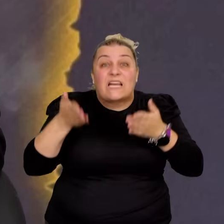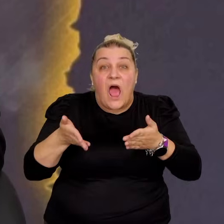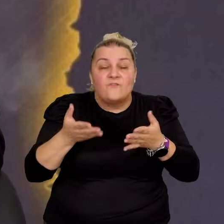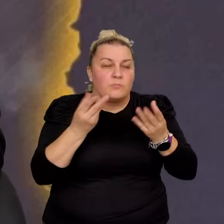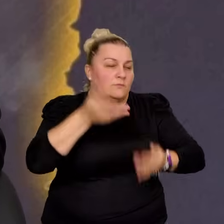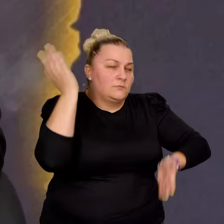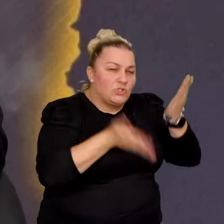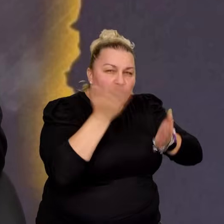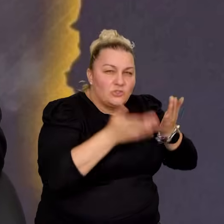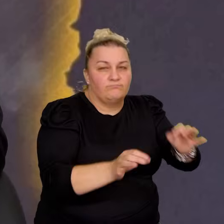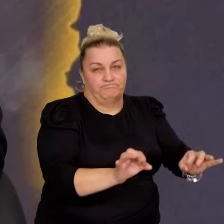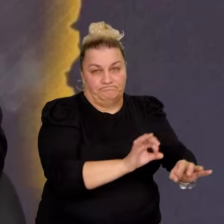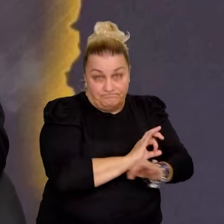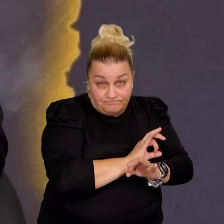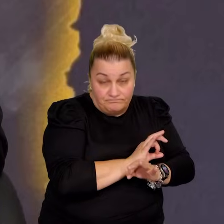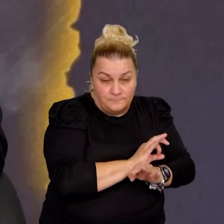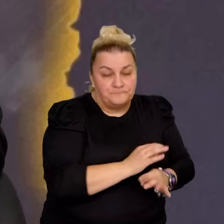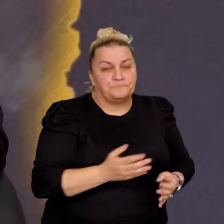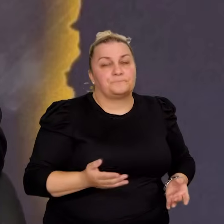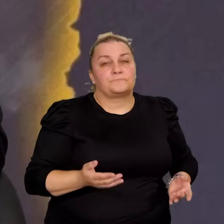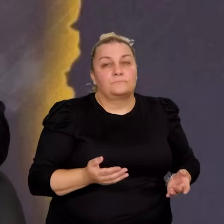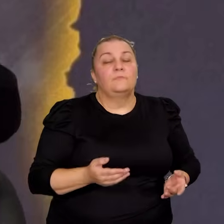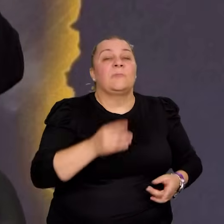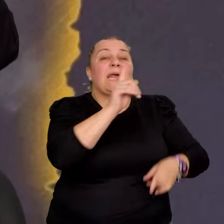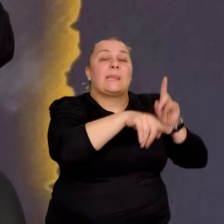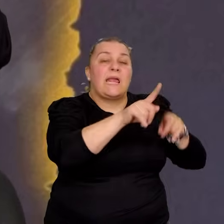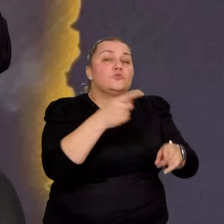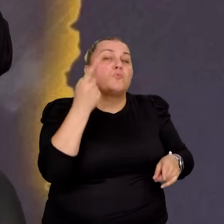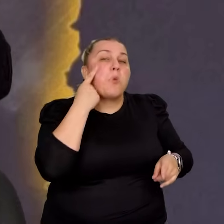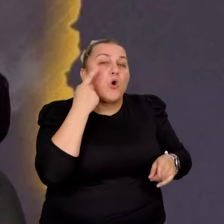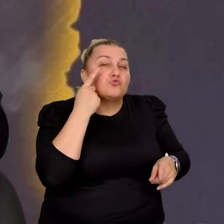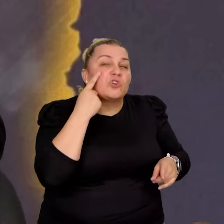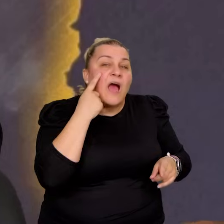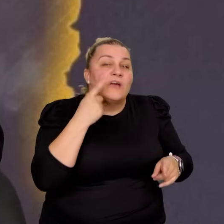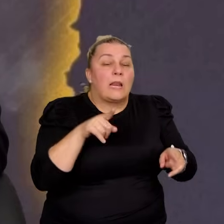neki, premda ja nikad nisam, neki su pokušali